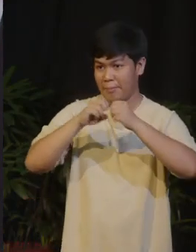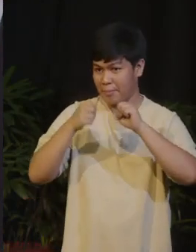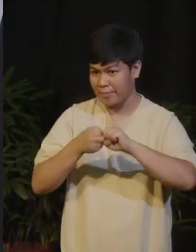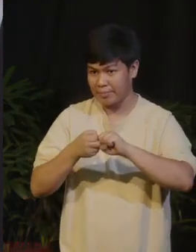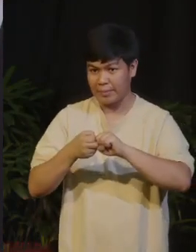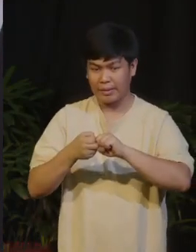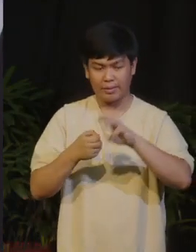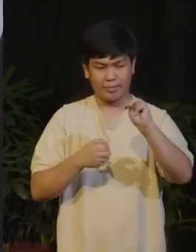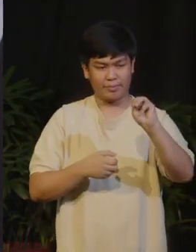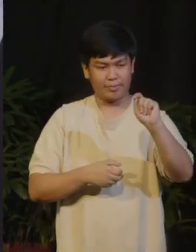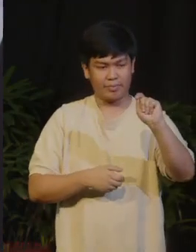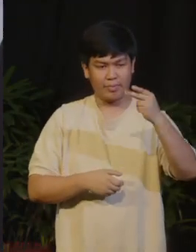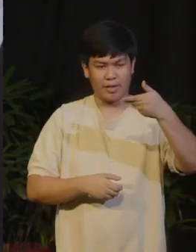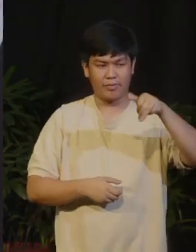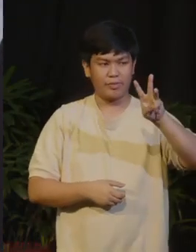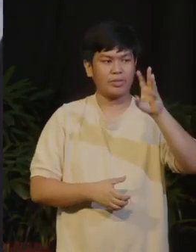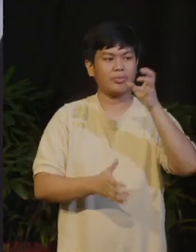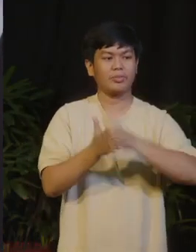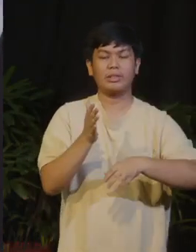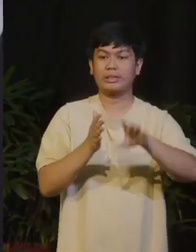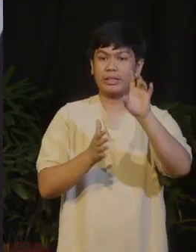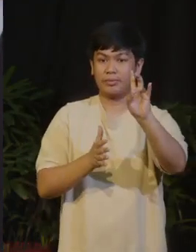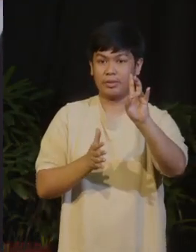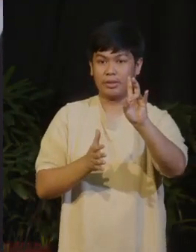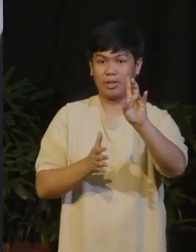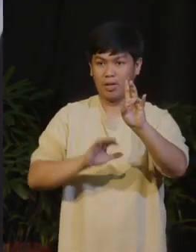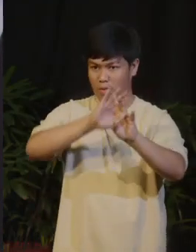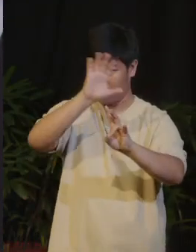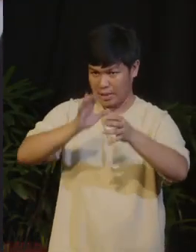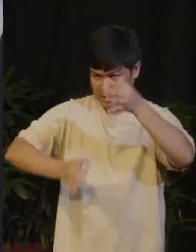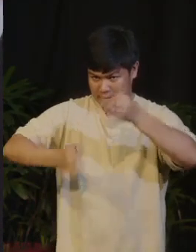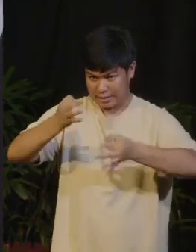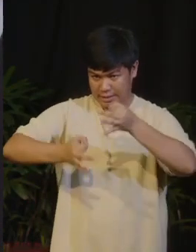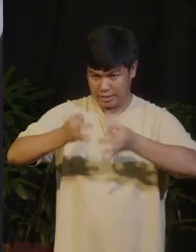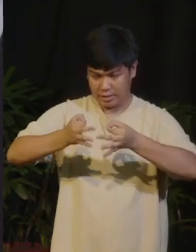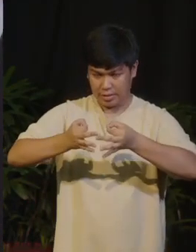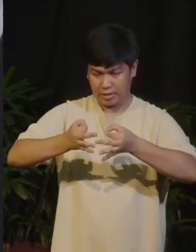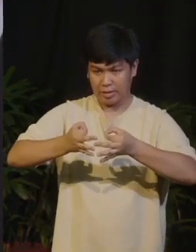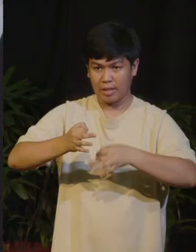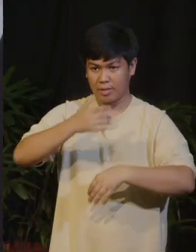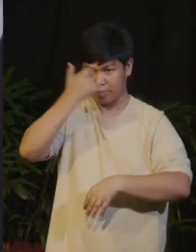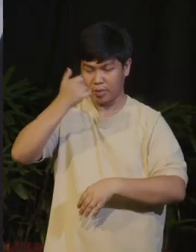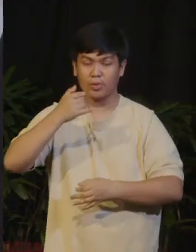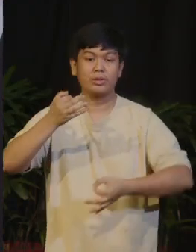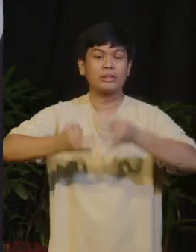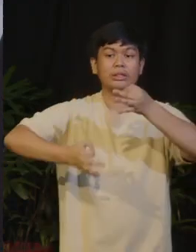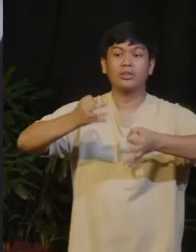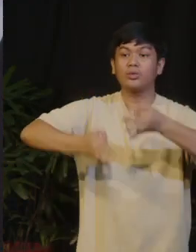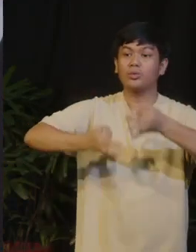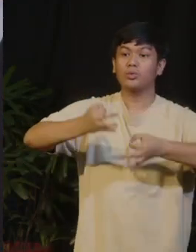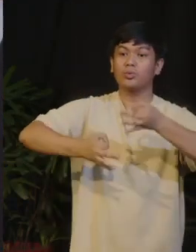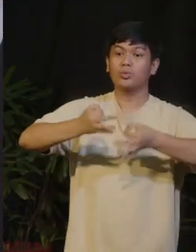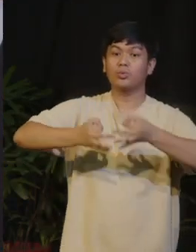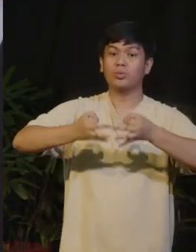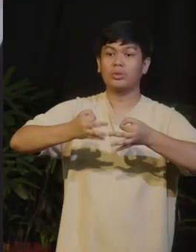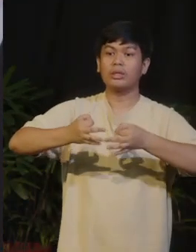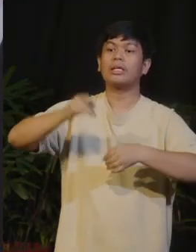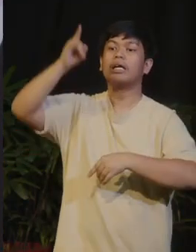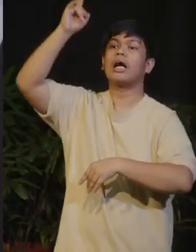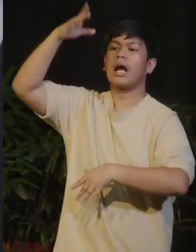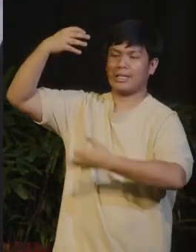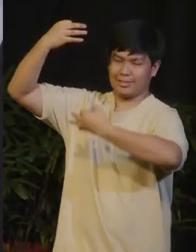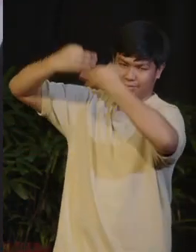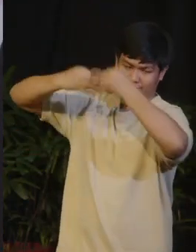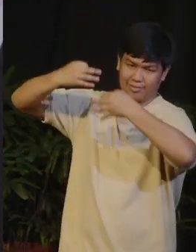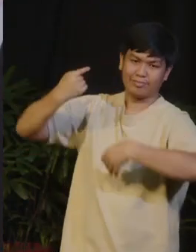sabi sa Matthew 7:1 and 2, judge not that you be not judged, for with the judgment you pronounce you will be judged,